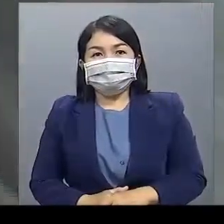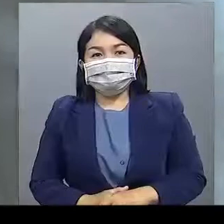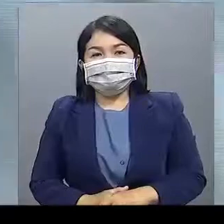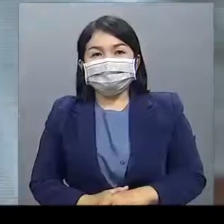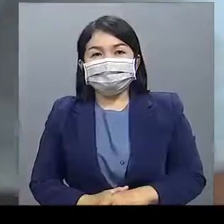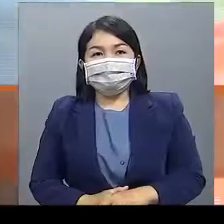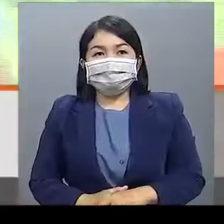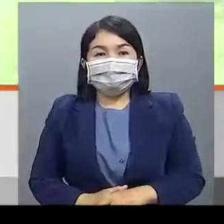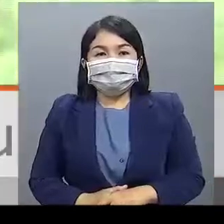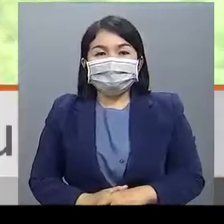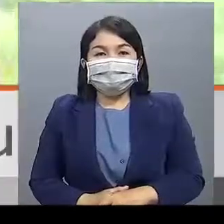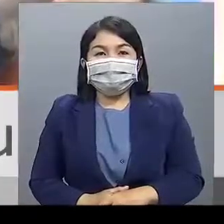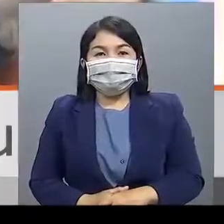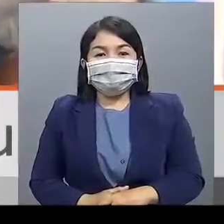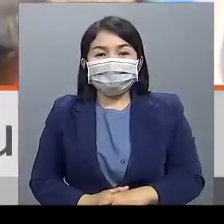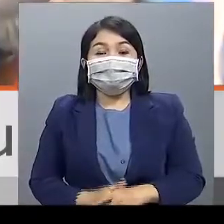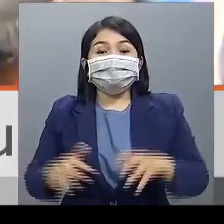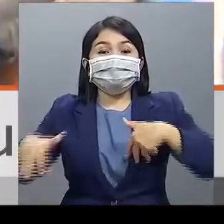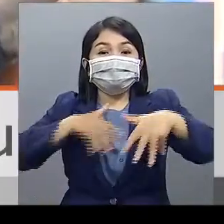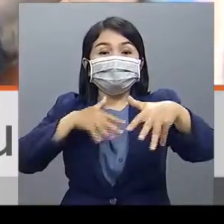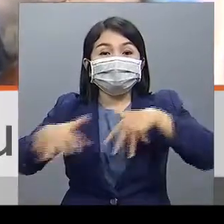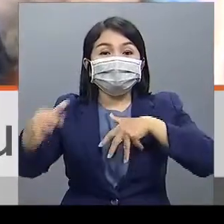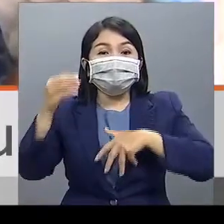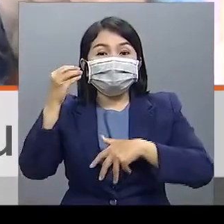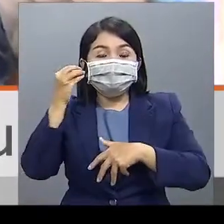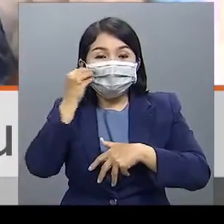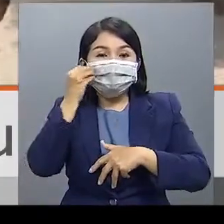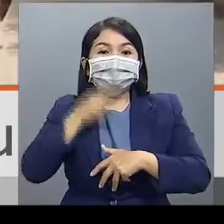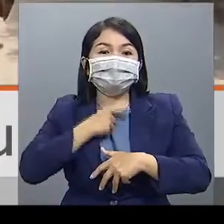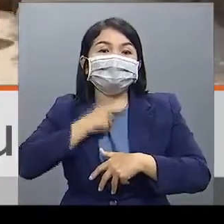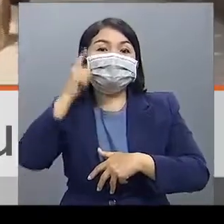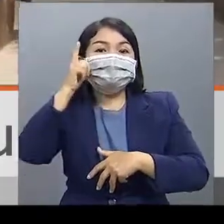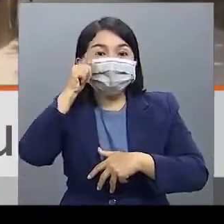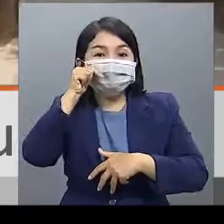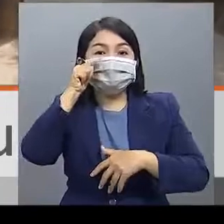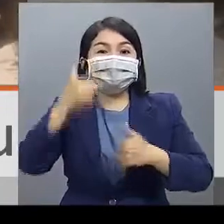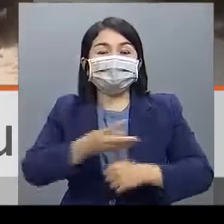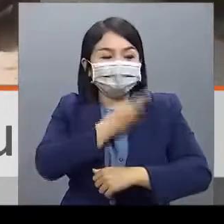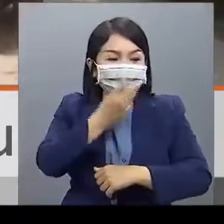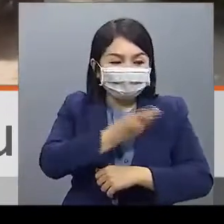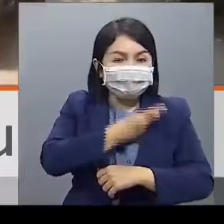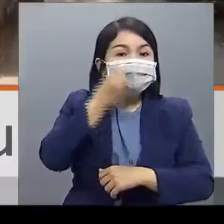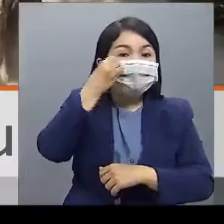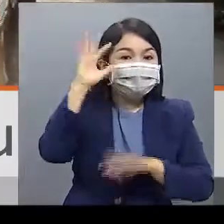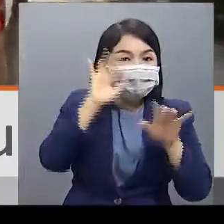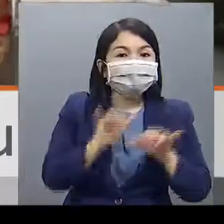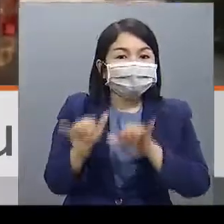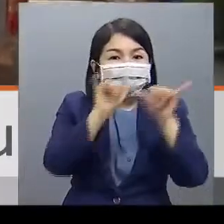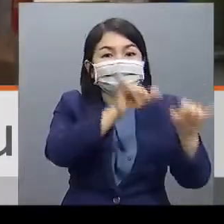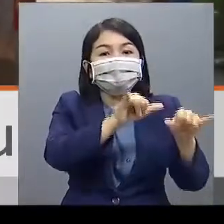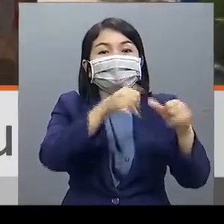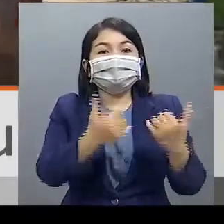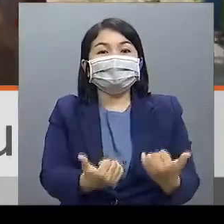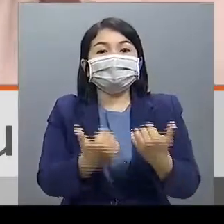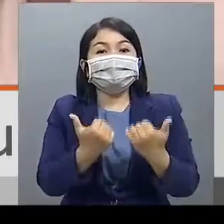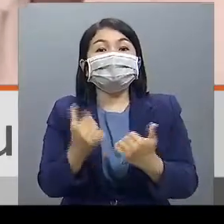ชาวบ้านแม่สามแลบอำเภอศบเมยจังหวัดแม่ฮ่องสอนต่างดีใจนะครับขนข้าวของออกจากศูนย์พักชั่วคราวหลังจากจังหวัดอนุญาตให้กลับเข้า